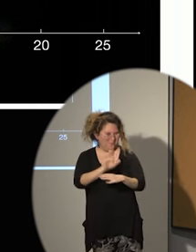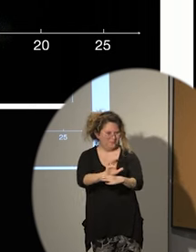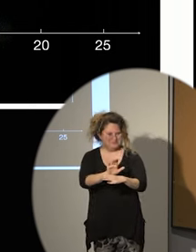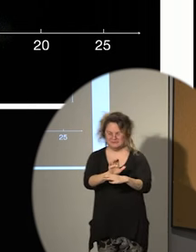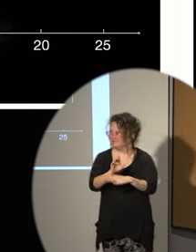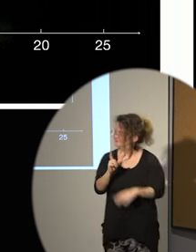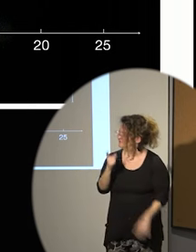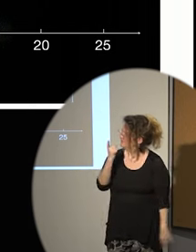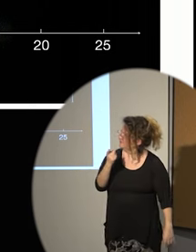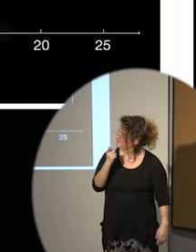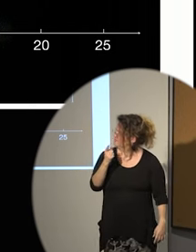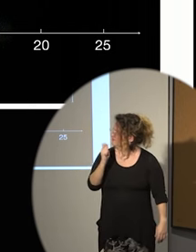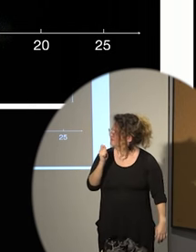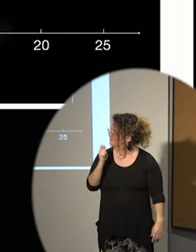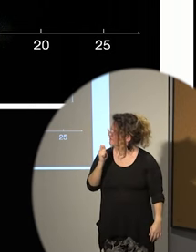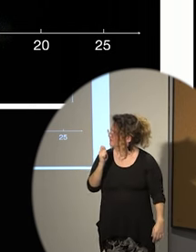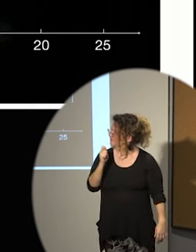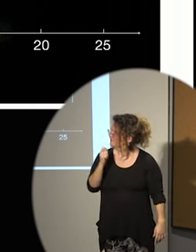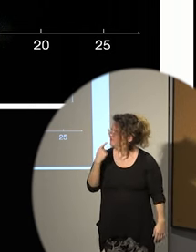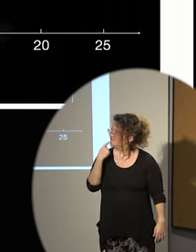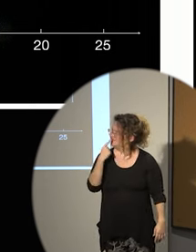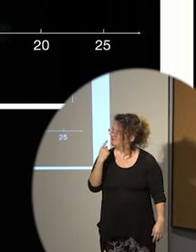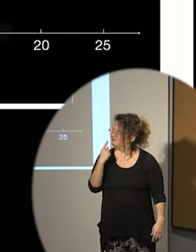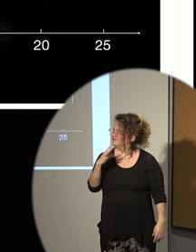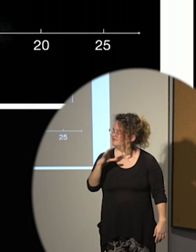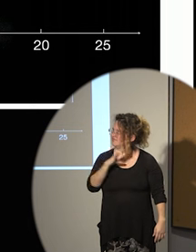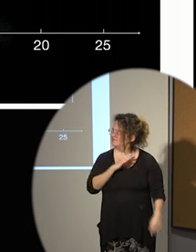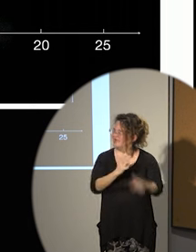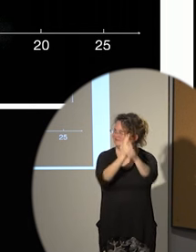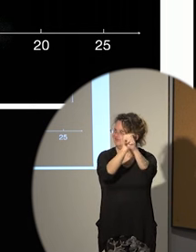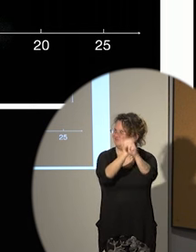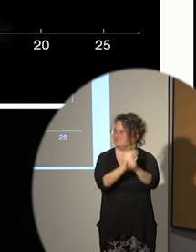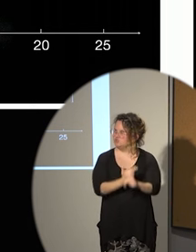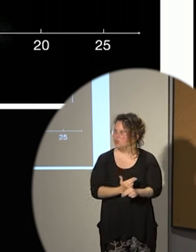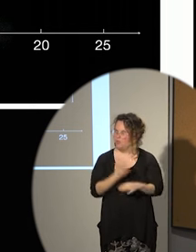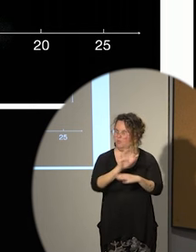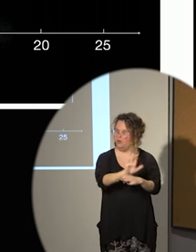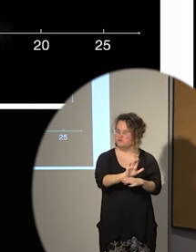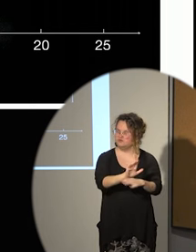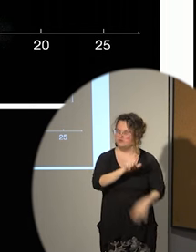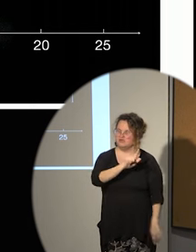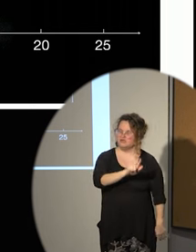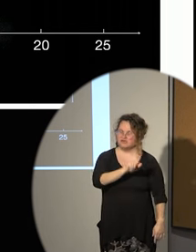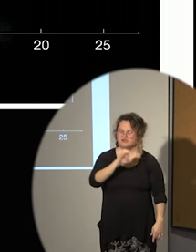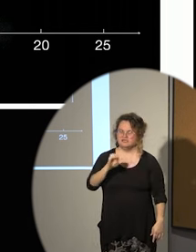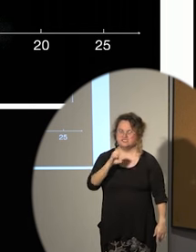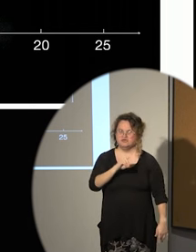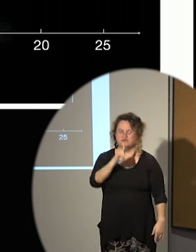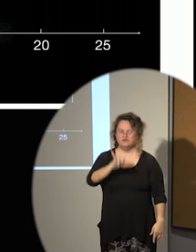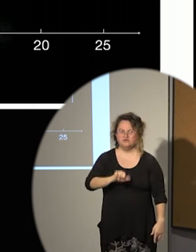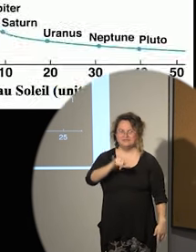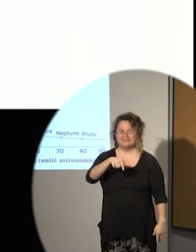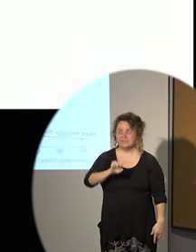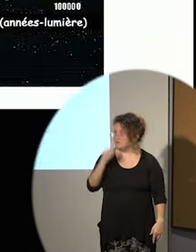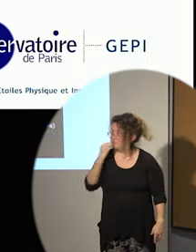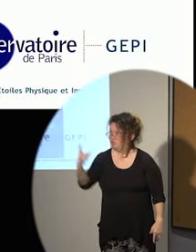avec la définition des géodésiques. Alors peut-être je peux regarder si c'est là-dedans. Juste une seconde, parce que c'est une très bonne